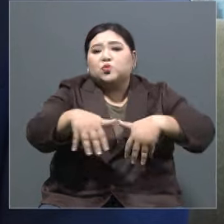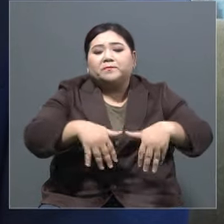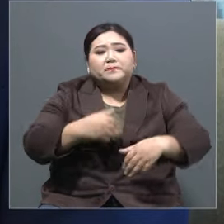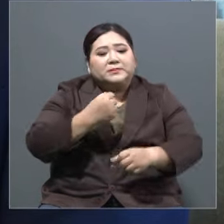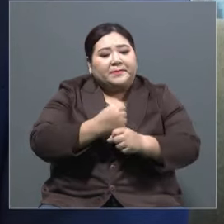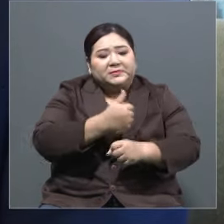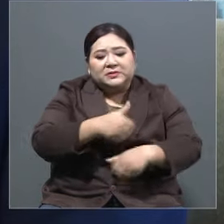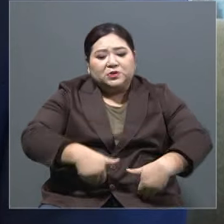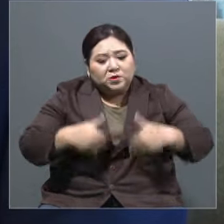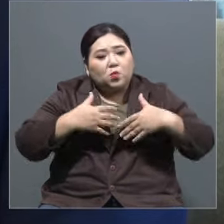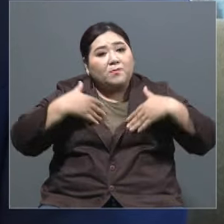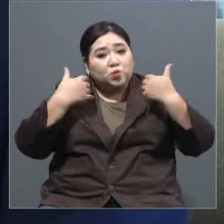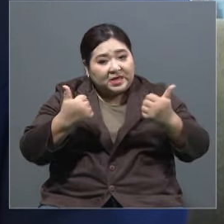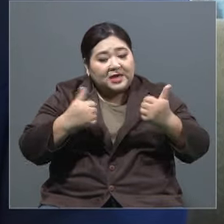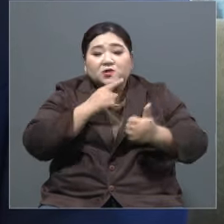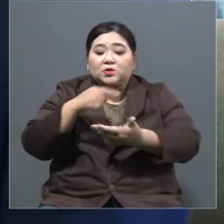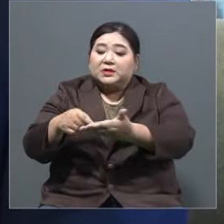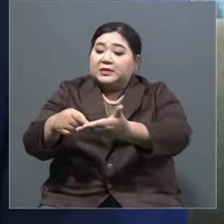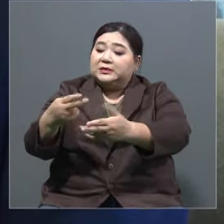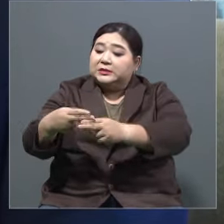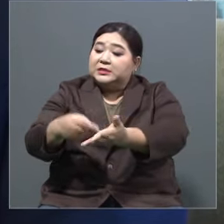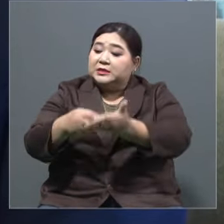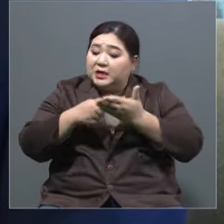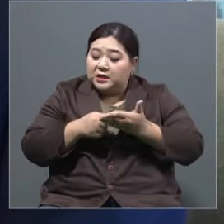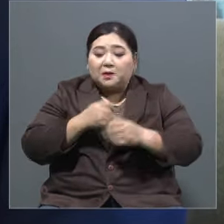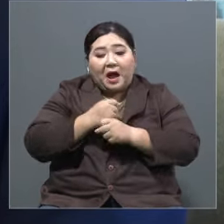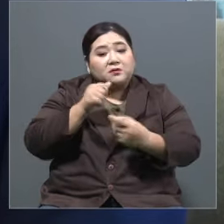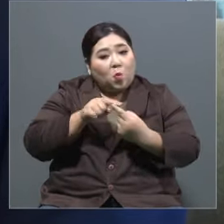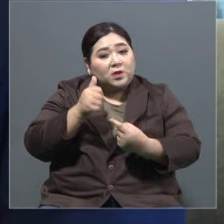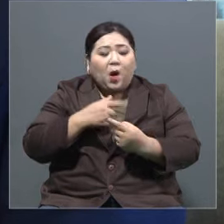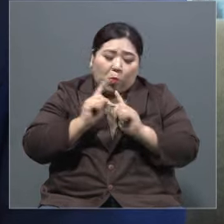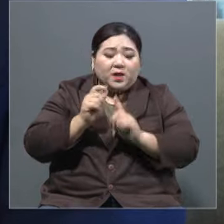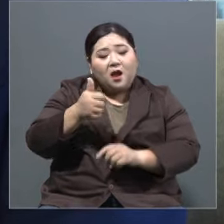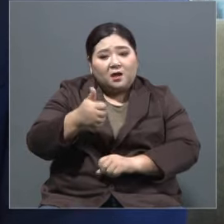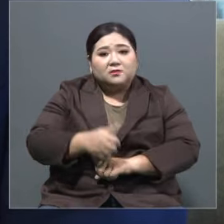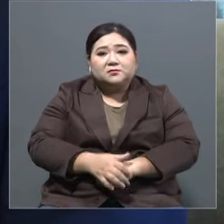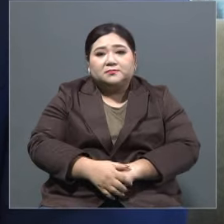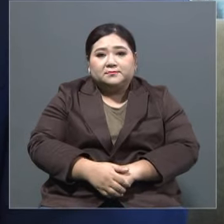ที่ท่านเสนอมาจะทำงานได้อย่างเหมาะสมก็สามารถพูดคุยกันได